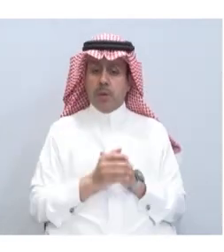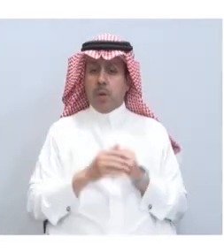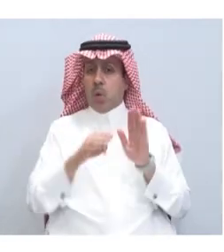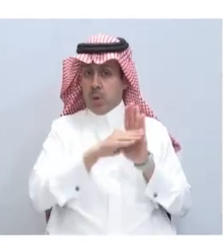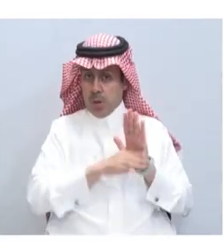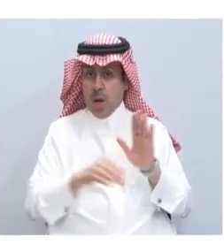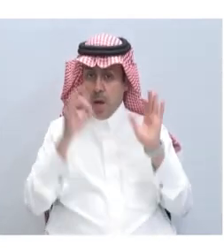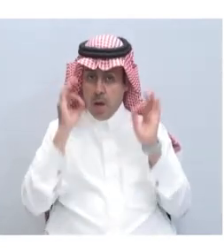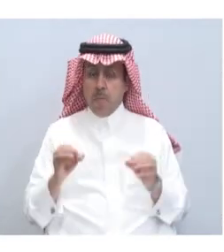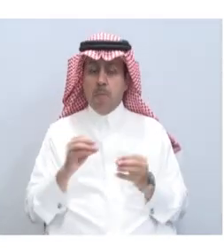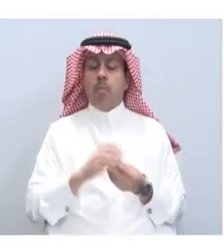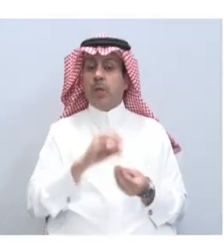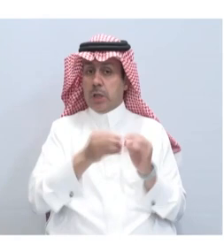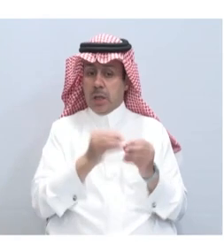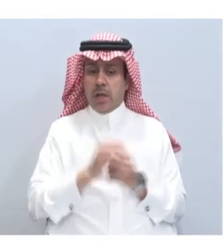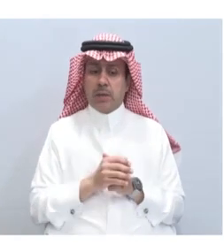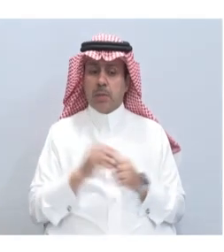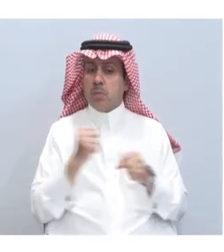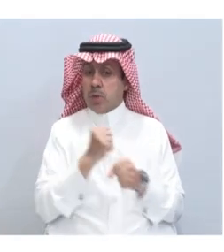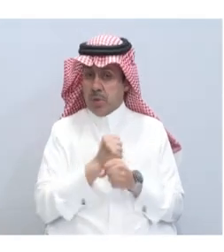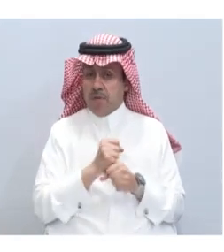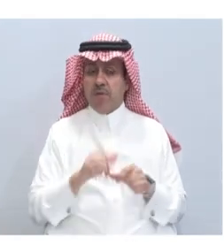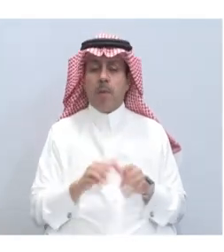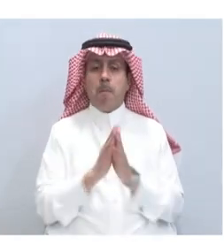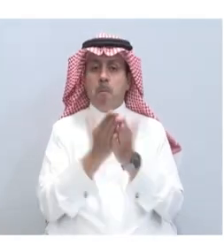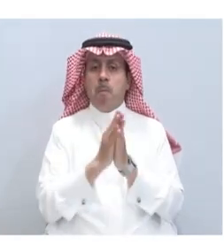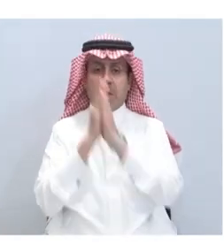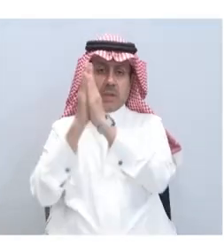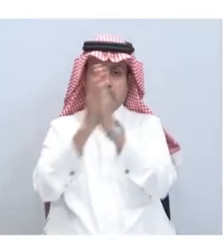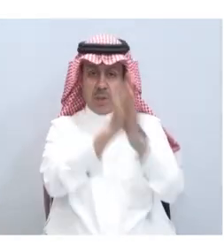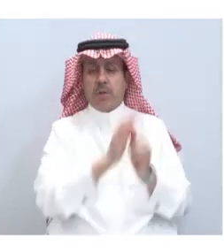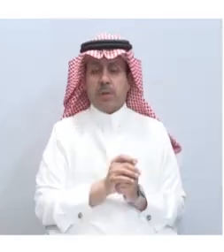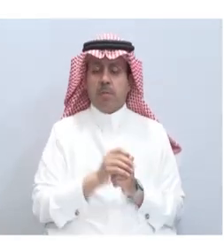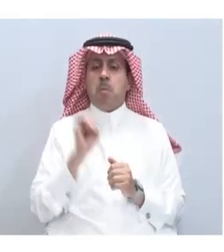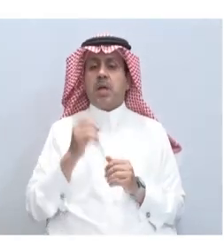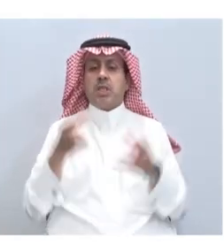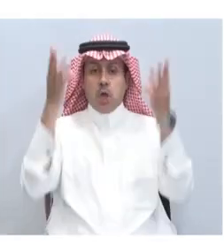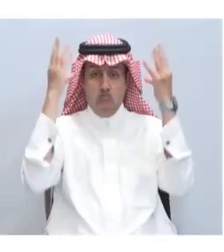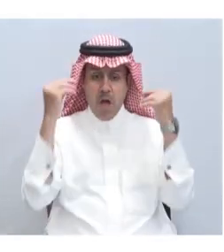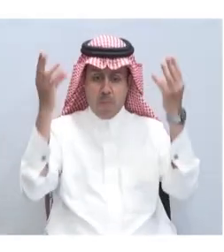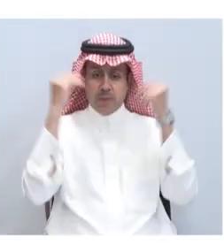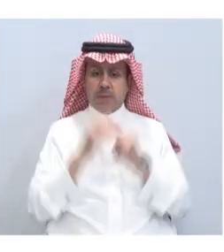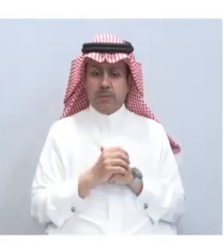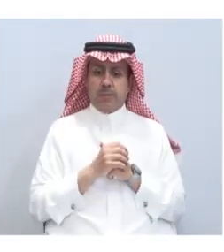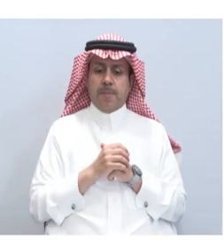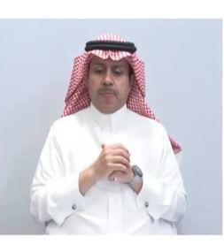اهم التقنيات المستخدمه في المكتبات ومراكز المعلومات رابعا